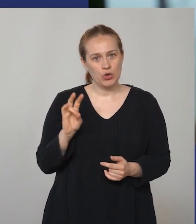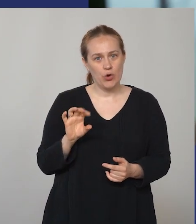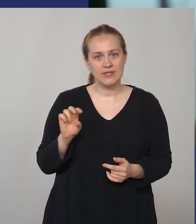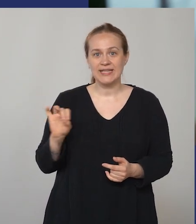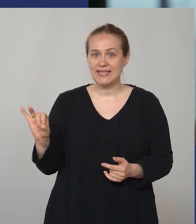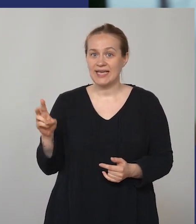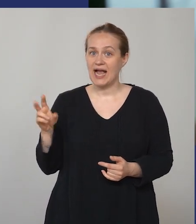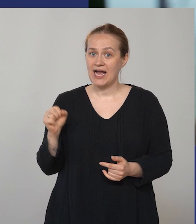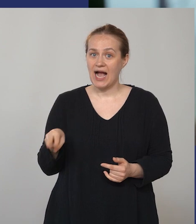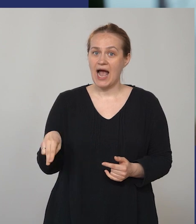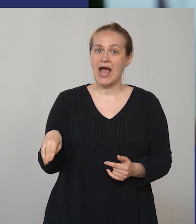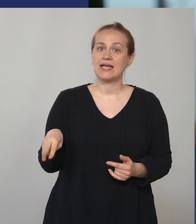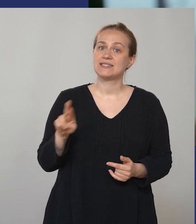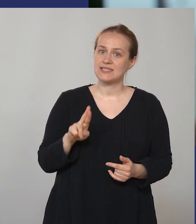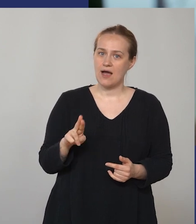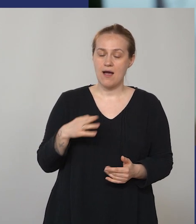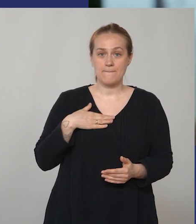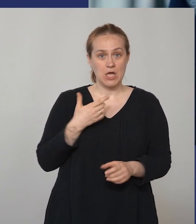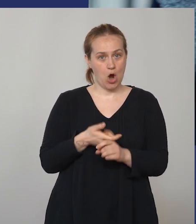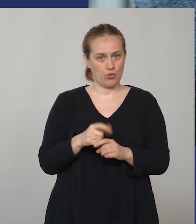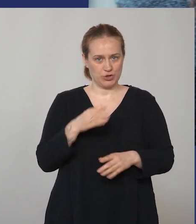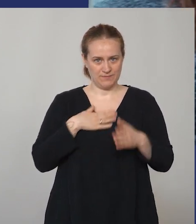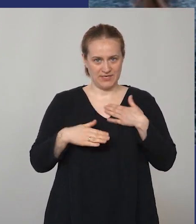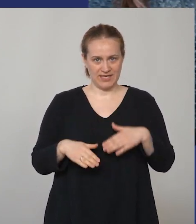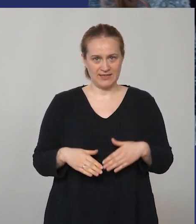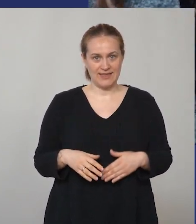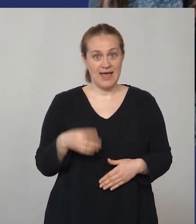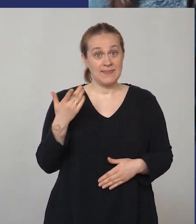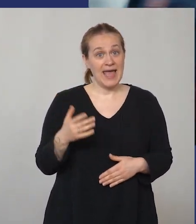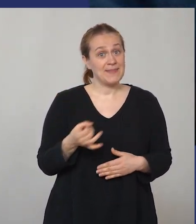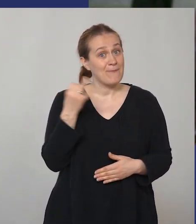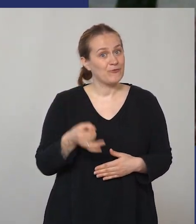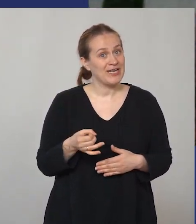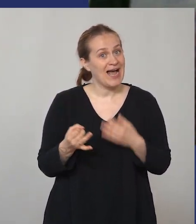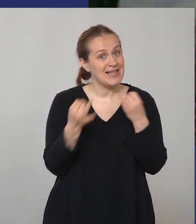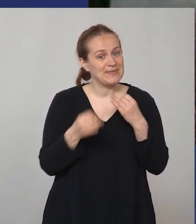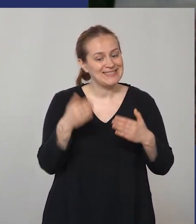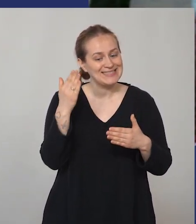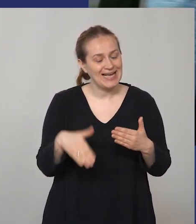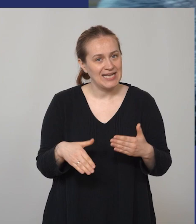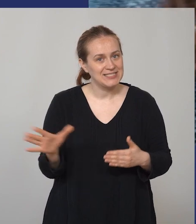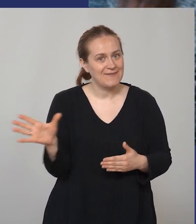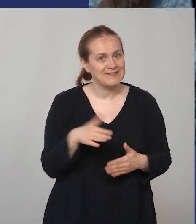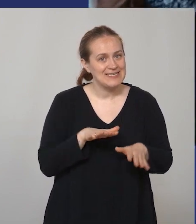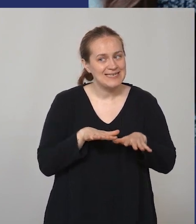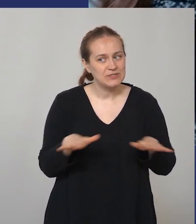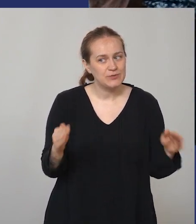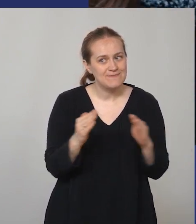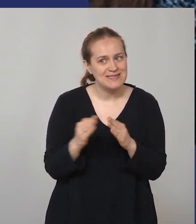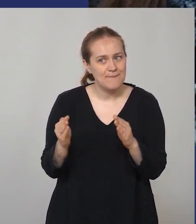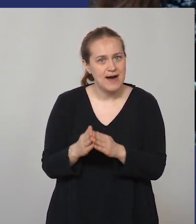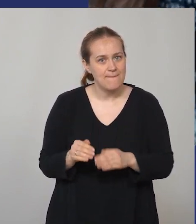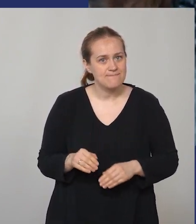Здрасте. Очень приятно. Мне тоже. А на этом увлекательная беседа заканчивается. И все расходятся по